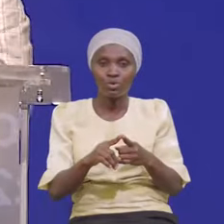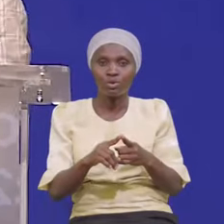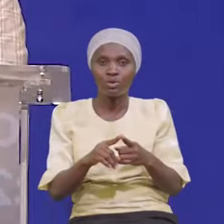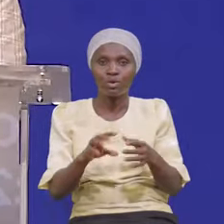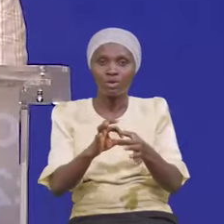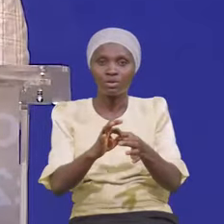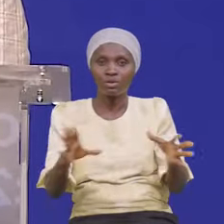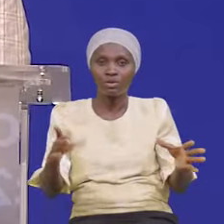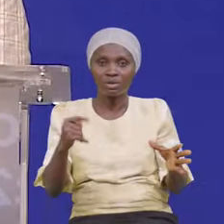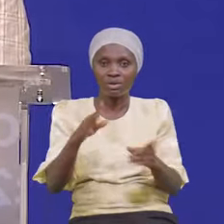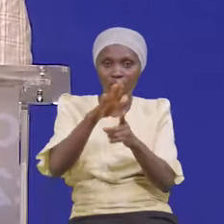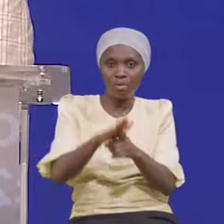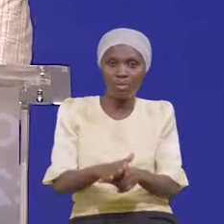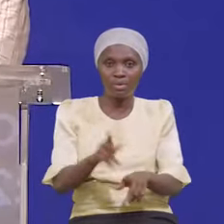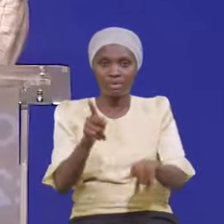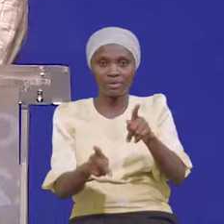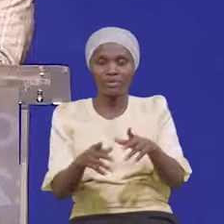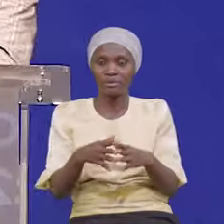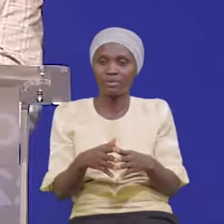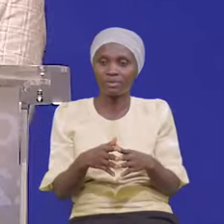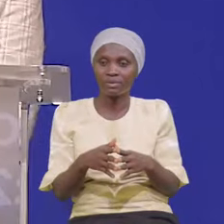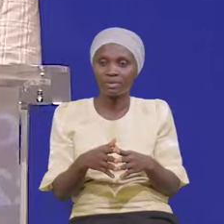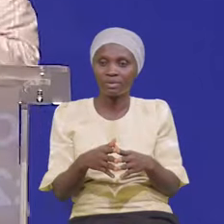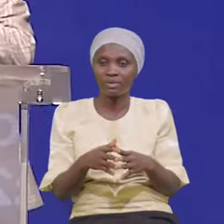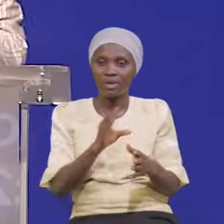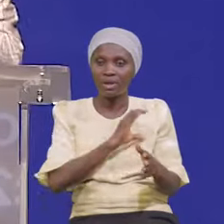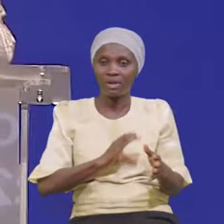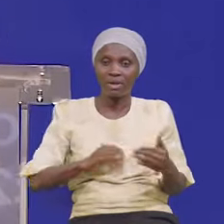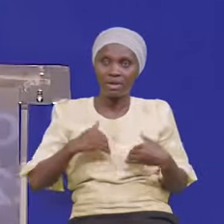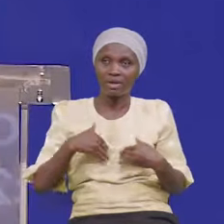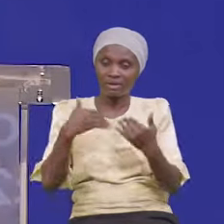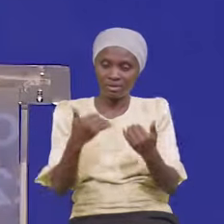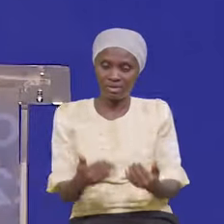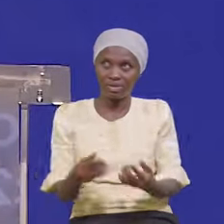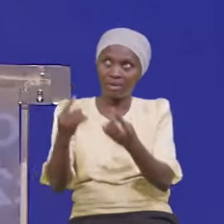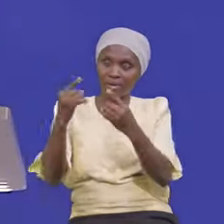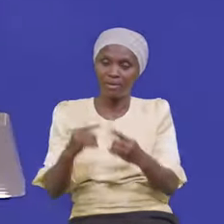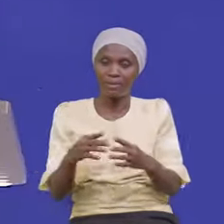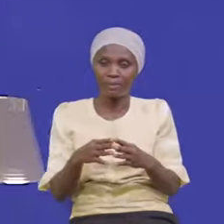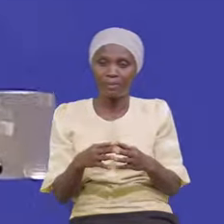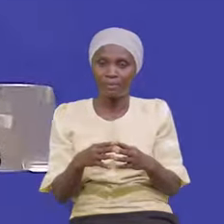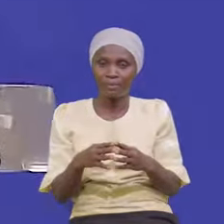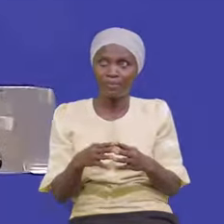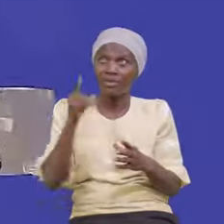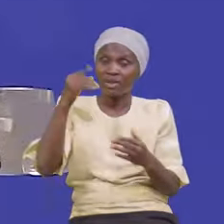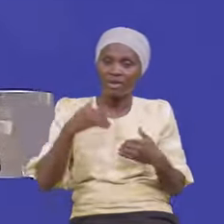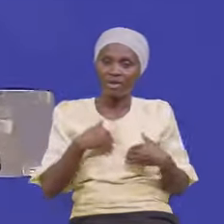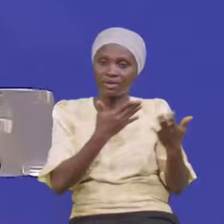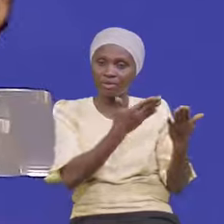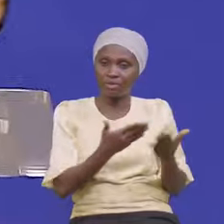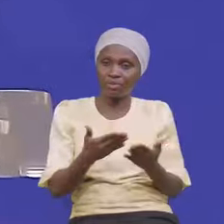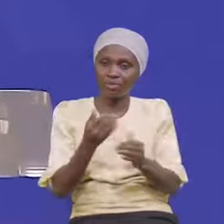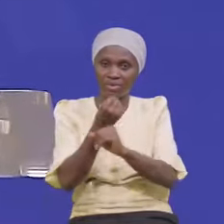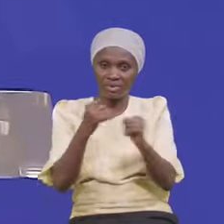relieve the oppressed, ఒత్తిడికి గురైన వారిని విడుదల చేయడానికి. Christ has now come, క్రీస్తు దిగి వచ్చారు. He has brought salvation, ఆయన